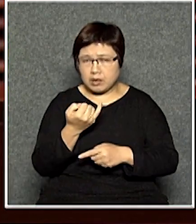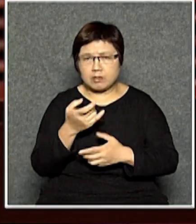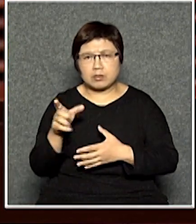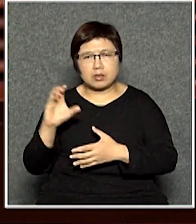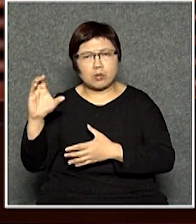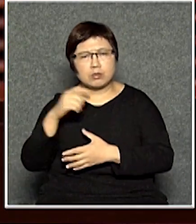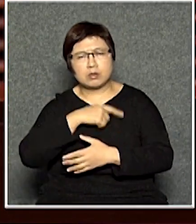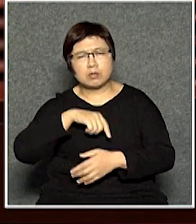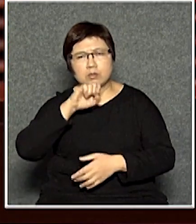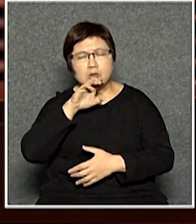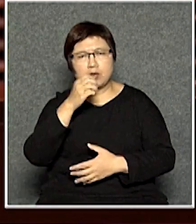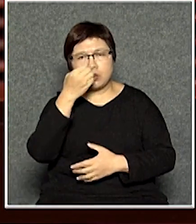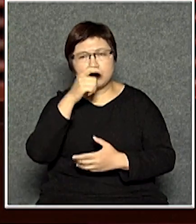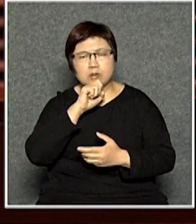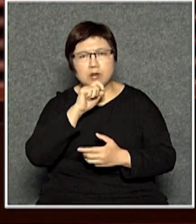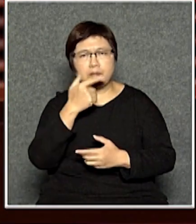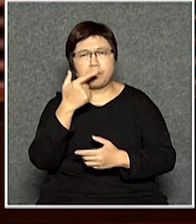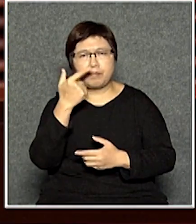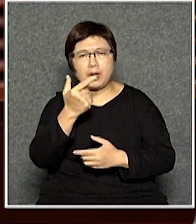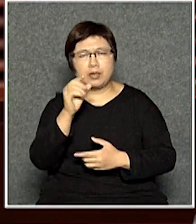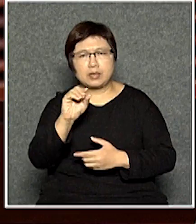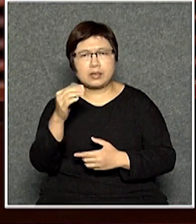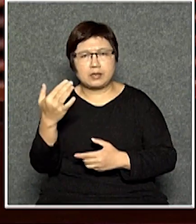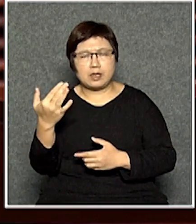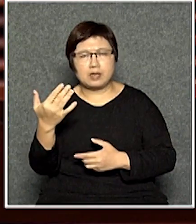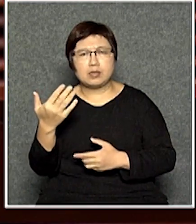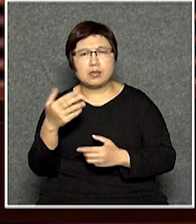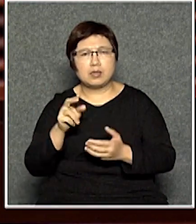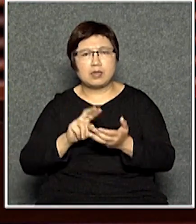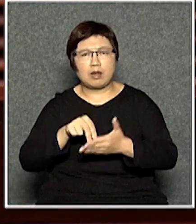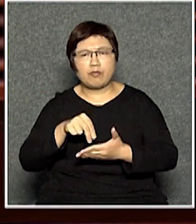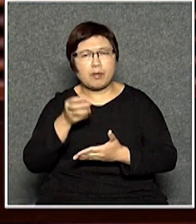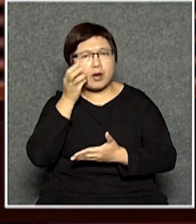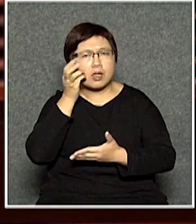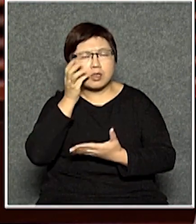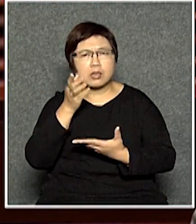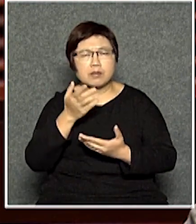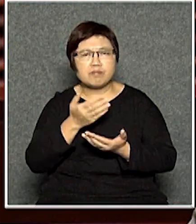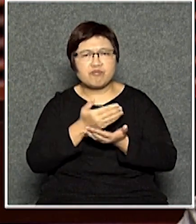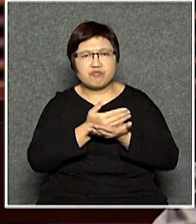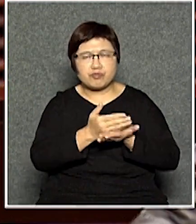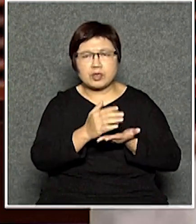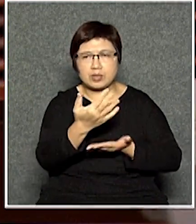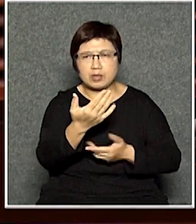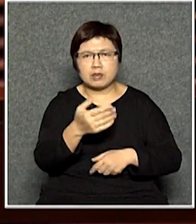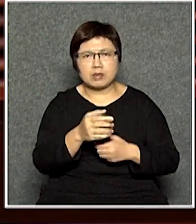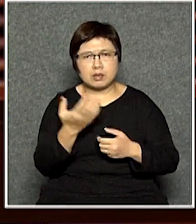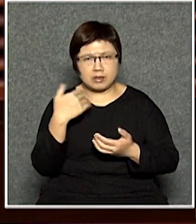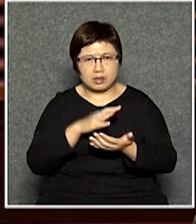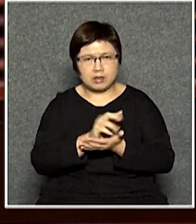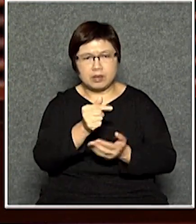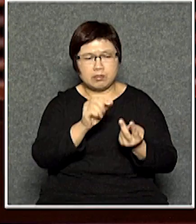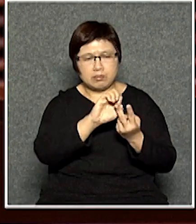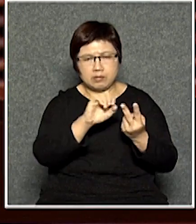說香港用了8億多立方米的配額，實情是過去10年由2006年